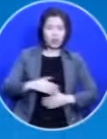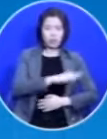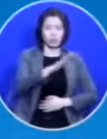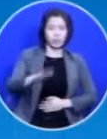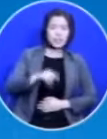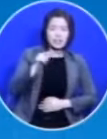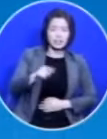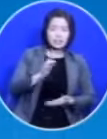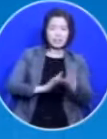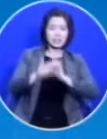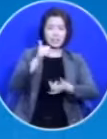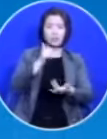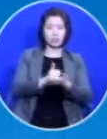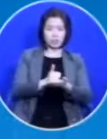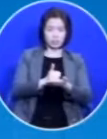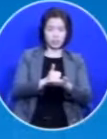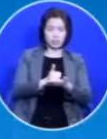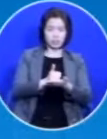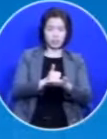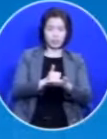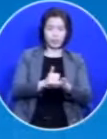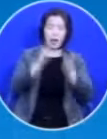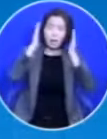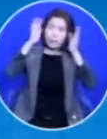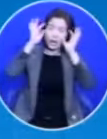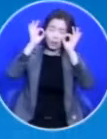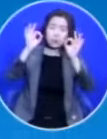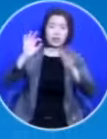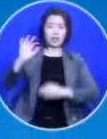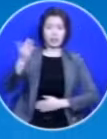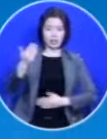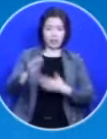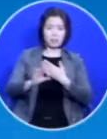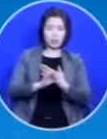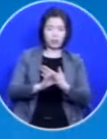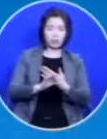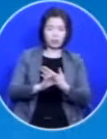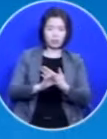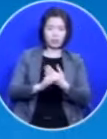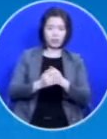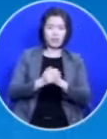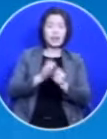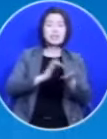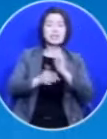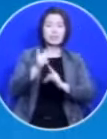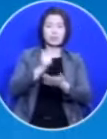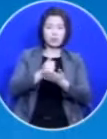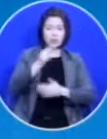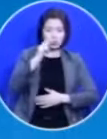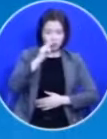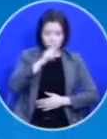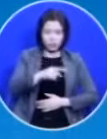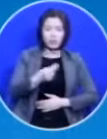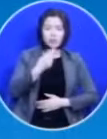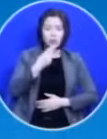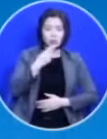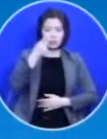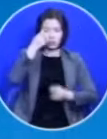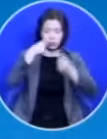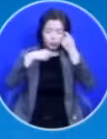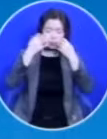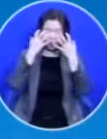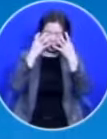그 예수님을 바라보게 되면 예수님은 틀림없이 눈물